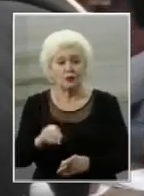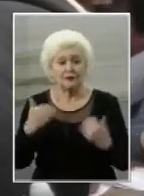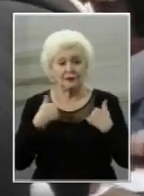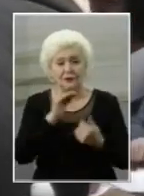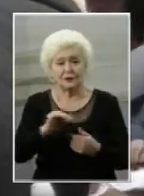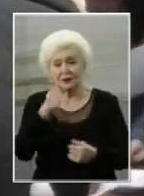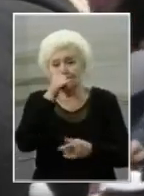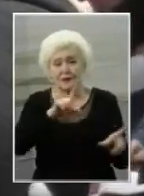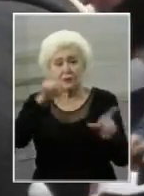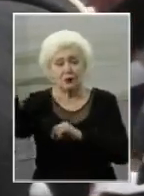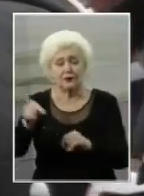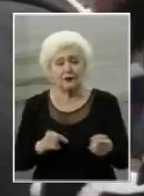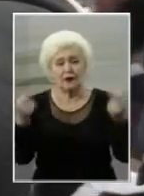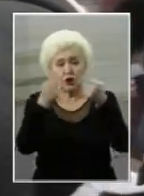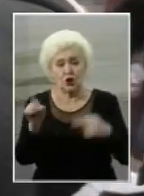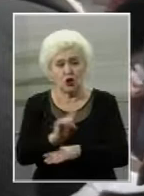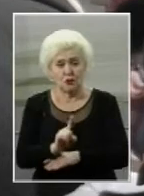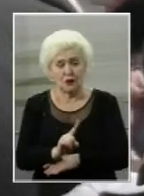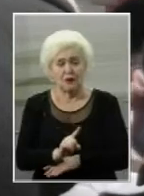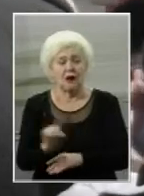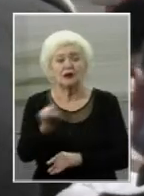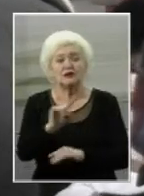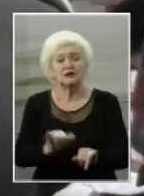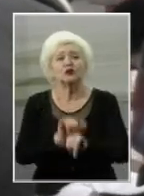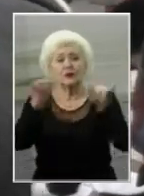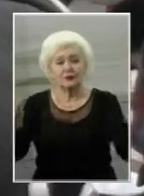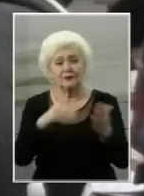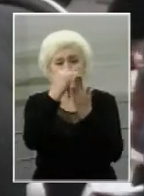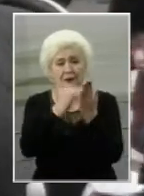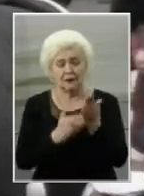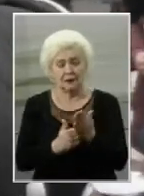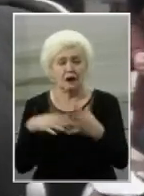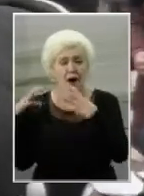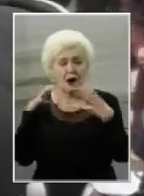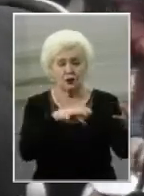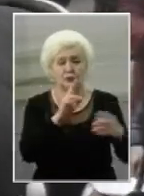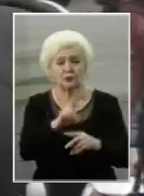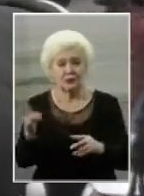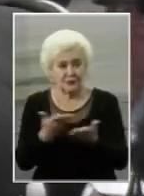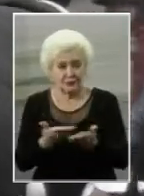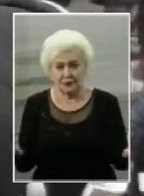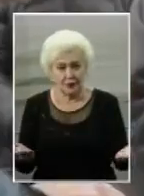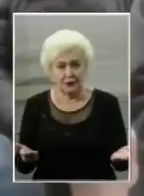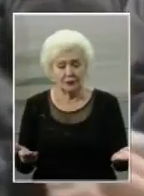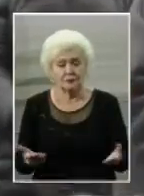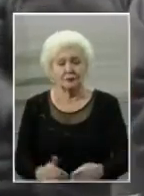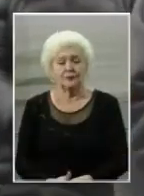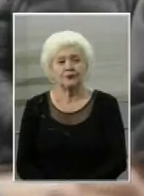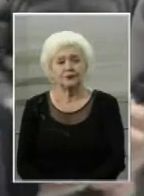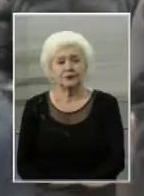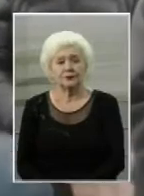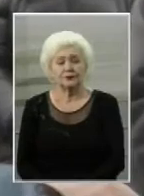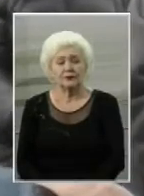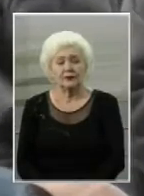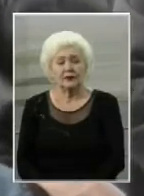не можуть виїхати належним чином. І за що підвищується тариф? За автобуси, яких немає? Хто